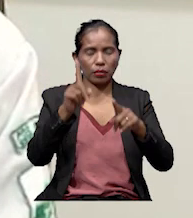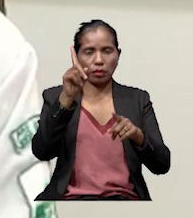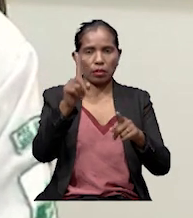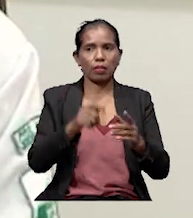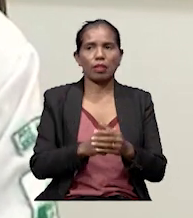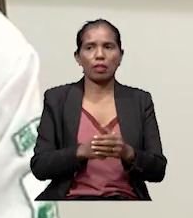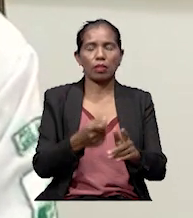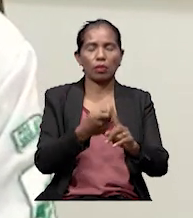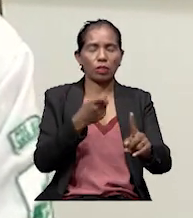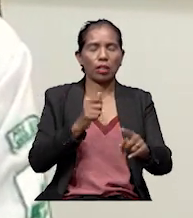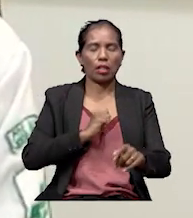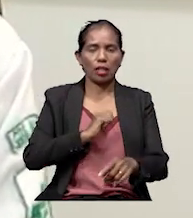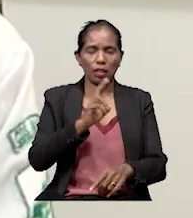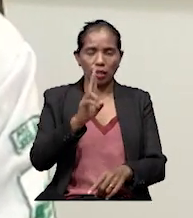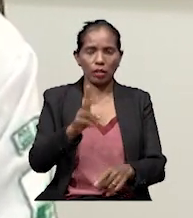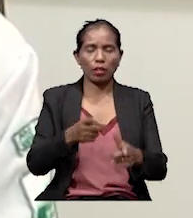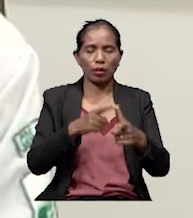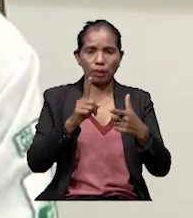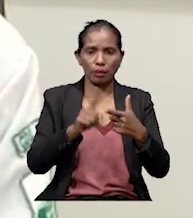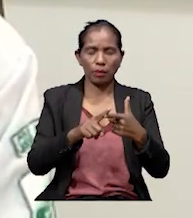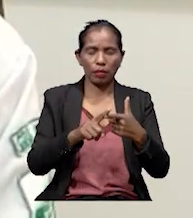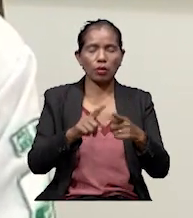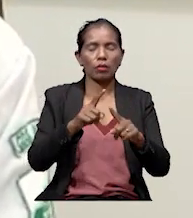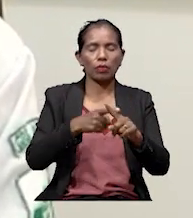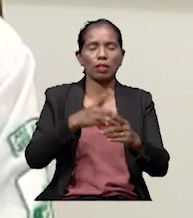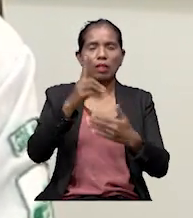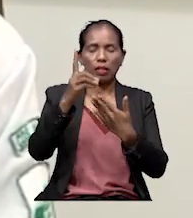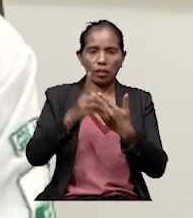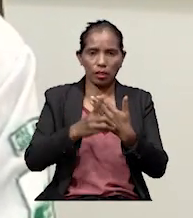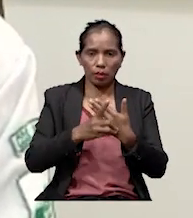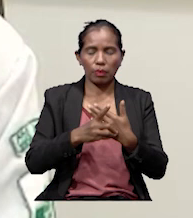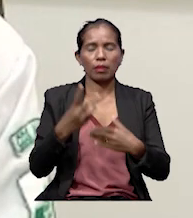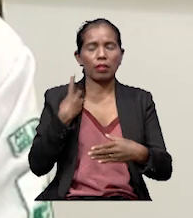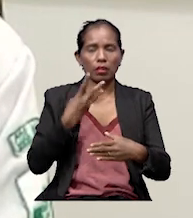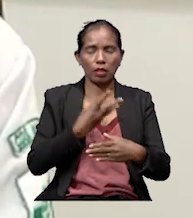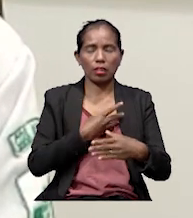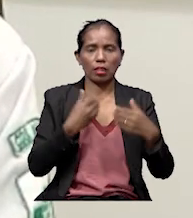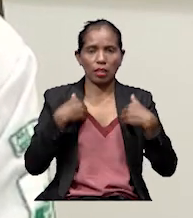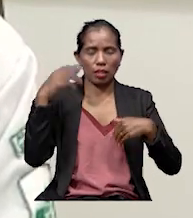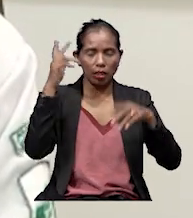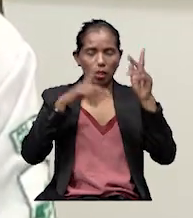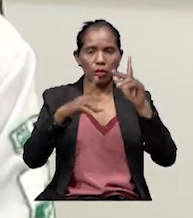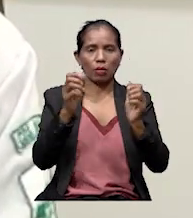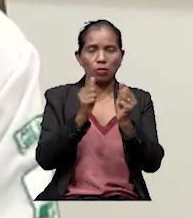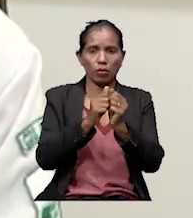ne mahusia ileu. Depois iha dezembro, fulan dezembro ita iha kazu walu.